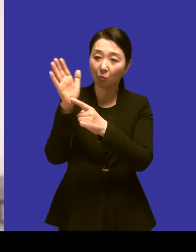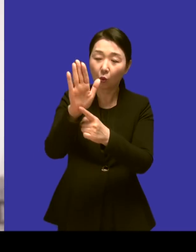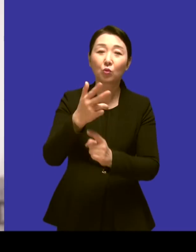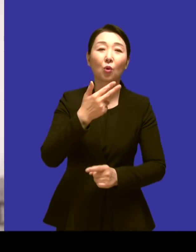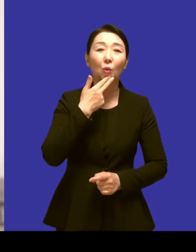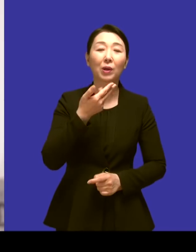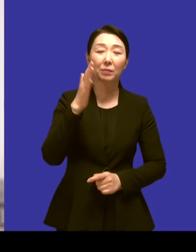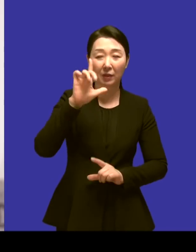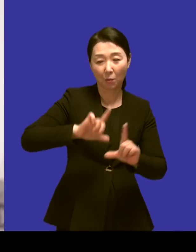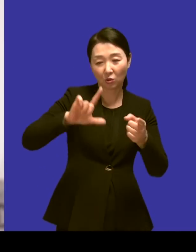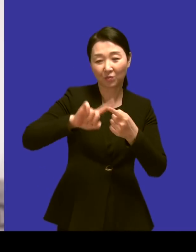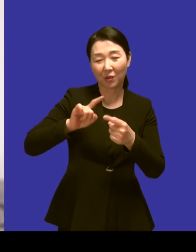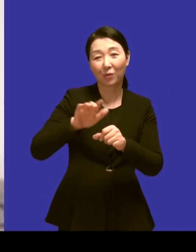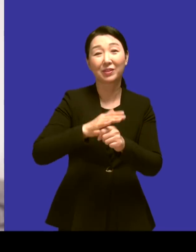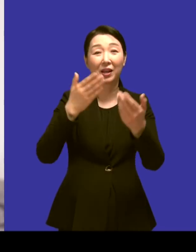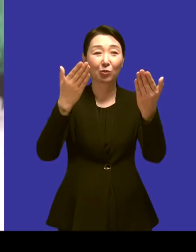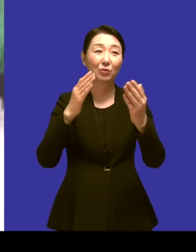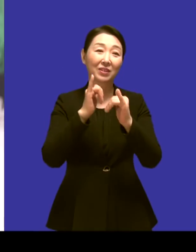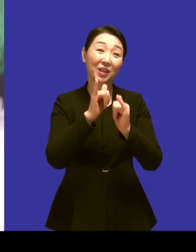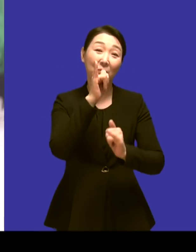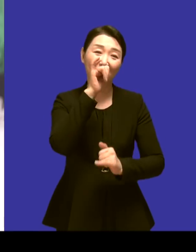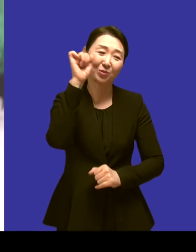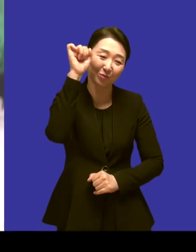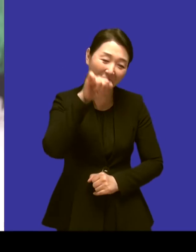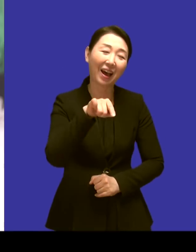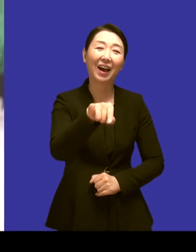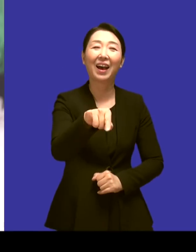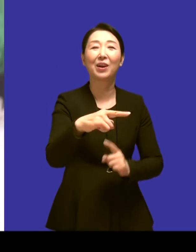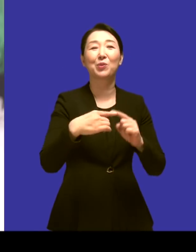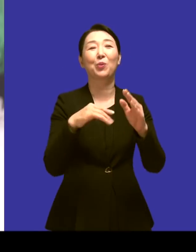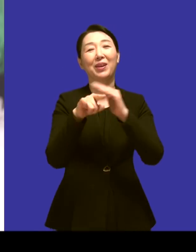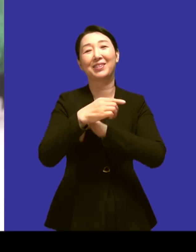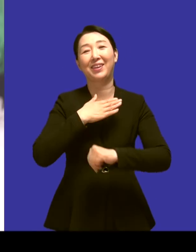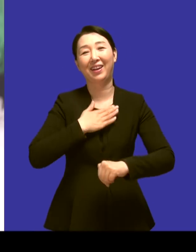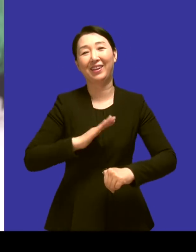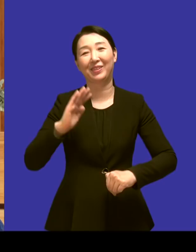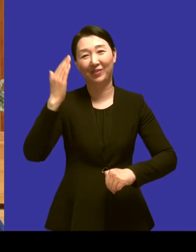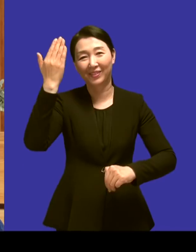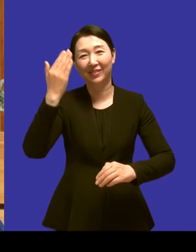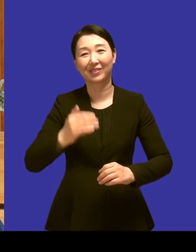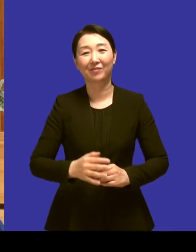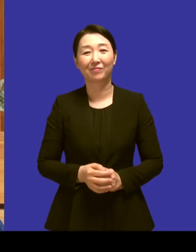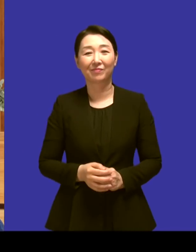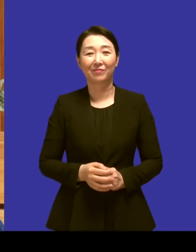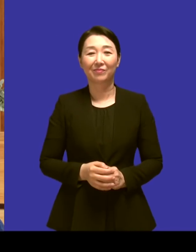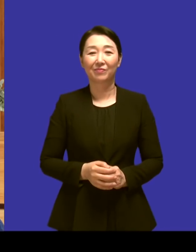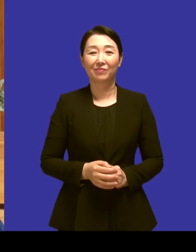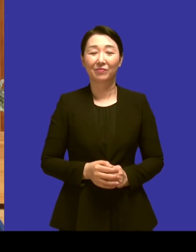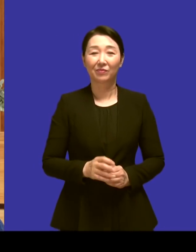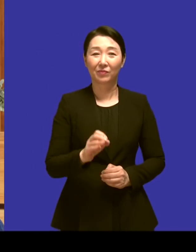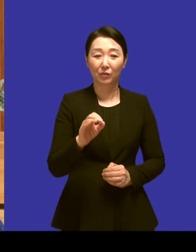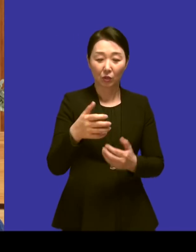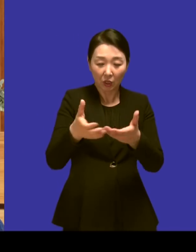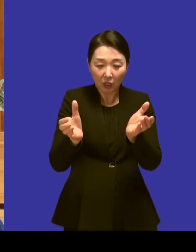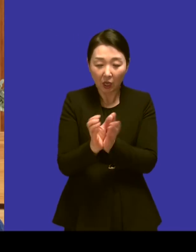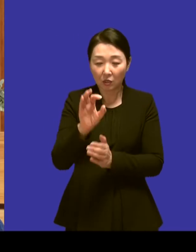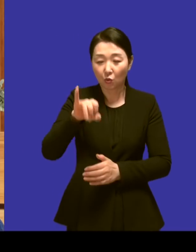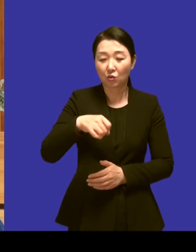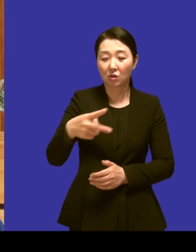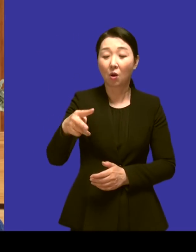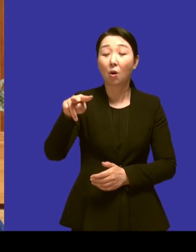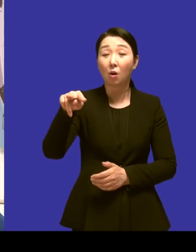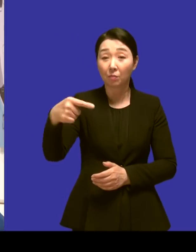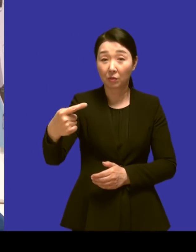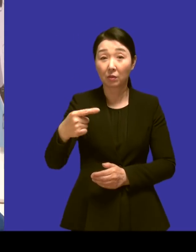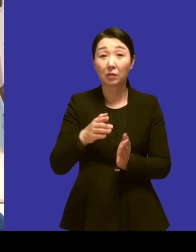모습 그대로 날 사랑해주는 사람이 있구나를 좀 경험했었던 것 같아요. 근데 윌럽은 왜 시작을 하시게 된 거예요? 어떤 동기가